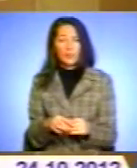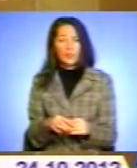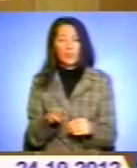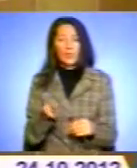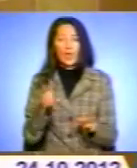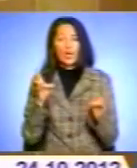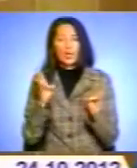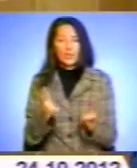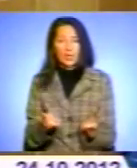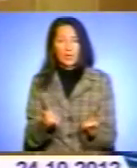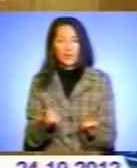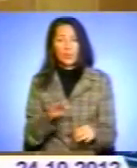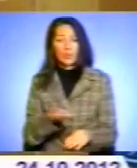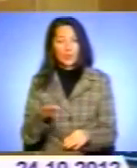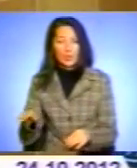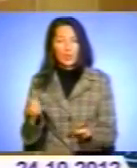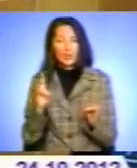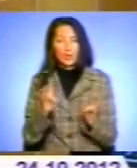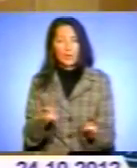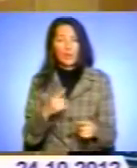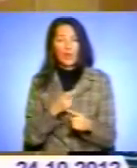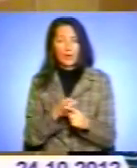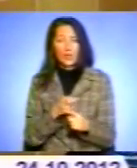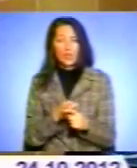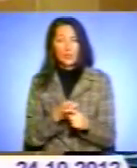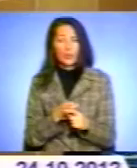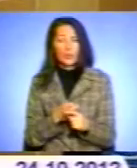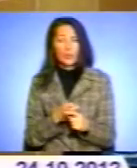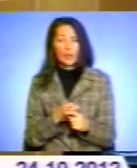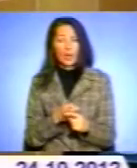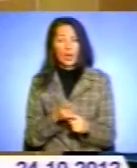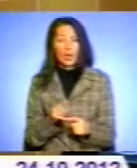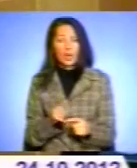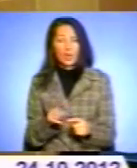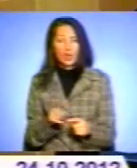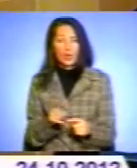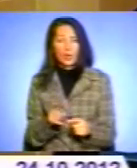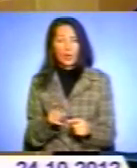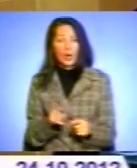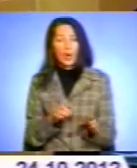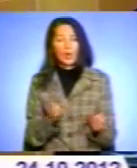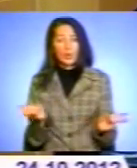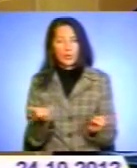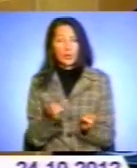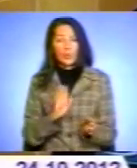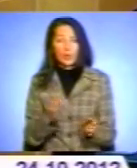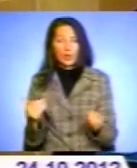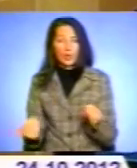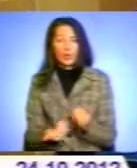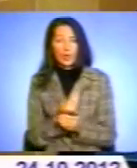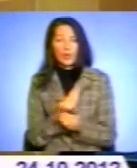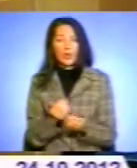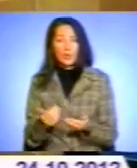жертвам, дітям фашизму. Ну і що? Прийшлось нові збирати